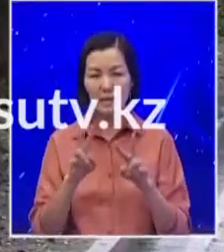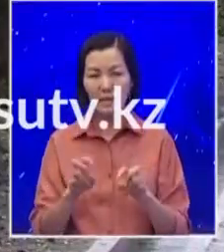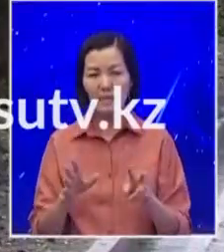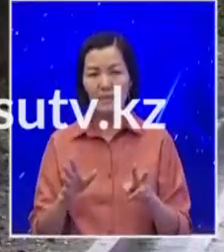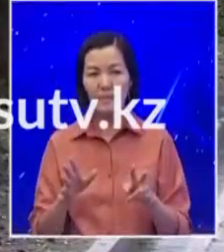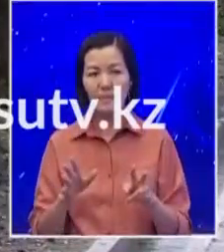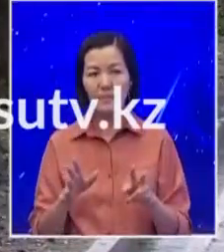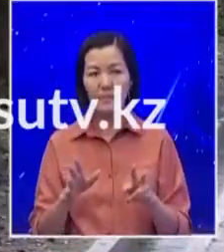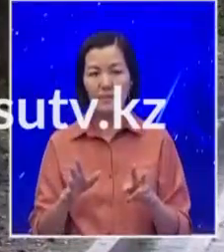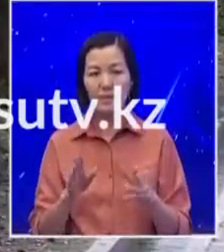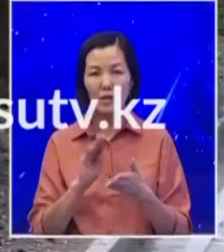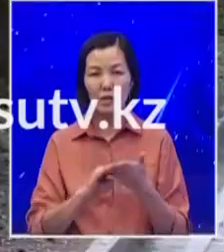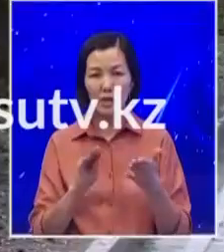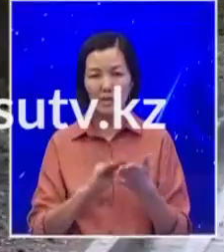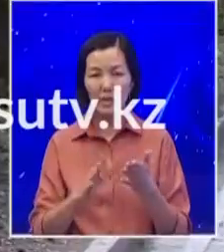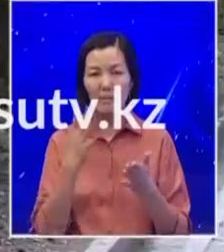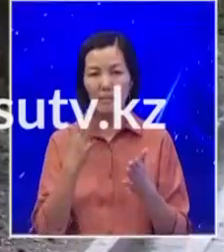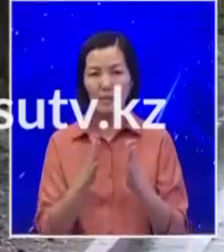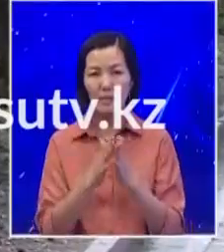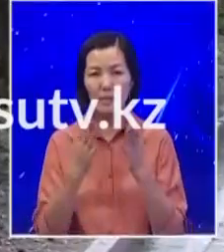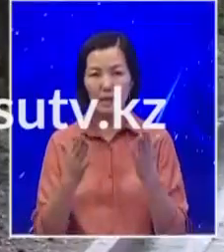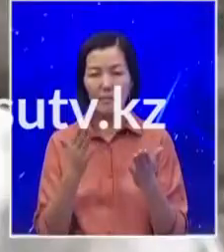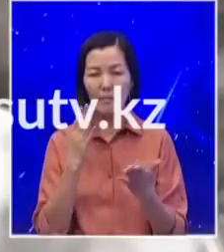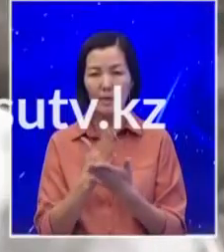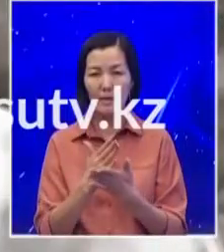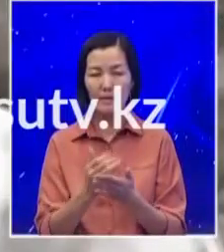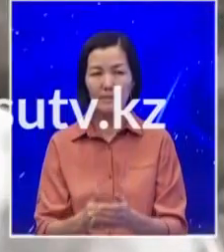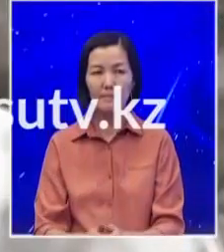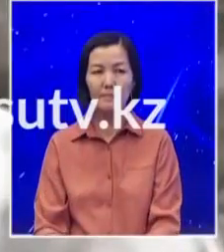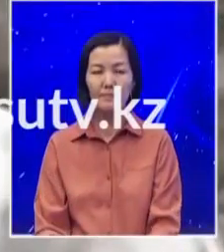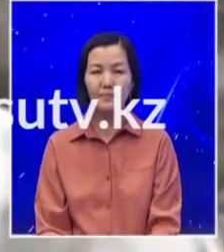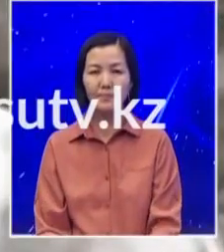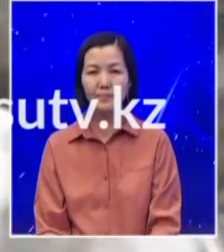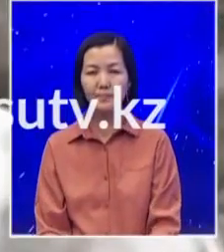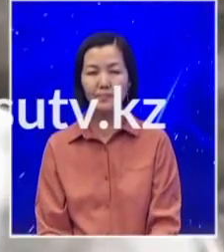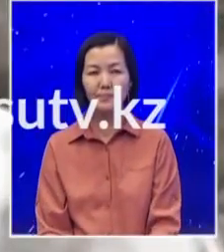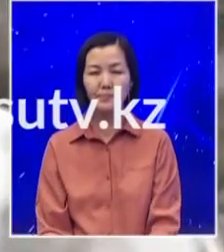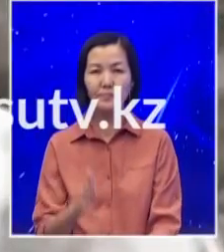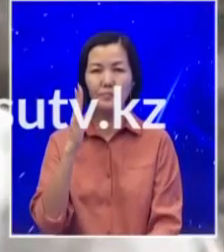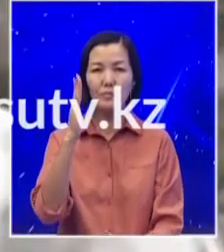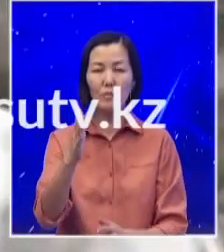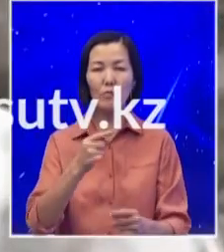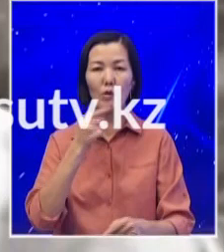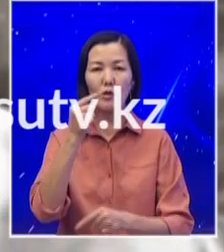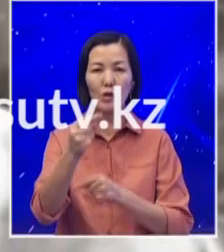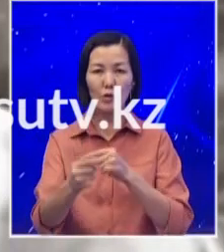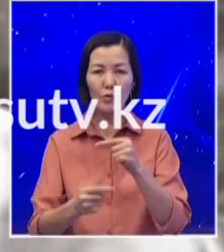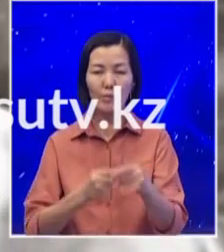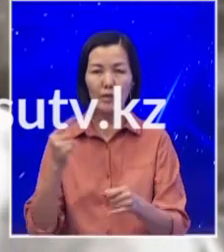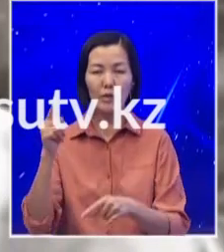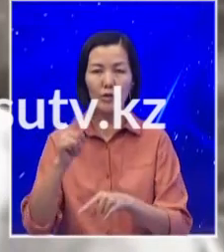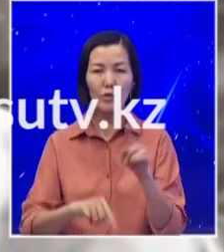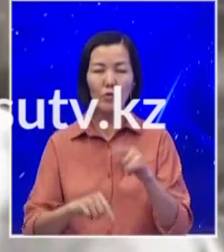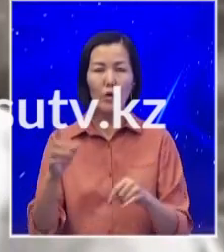өкістің еңбектері, 5 томдық еңбектері жарияланды. Болашақ ұрпақтың туған жерді